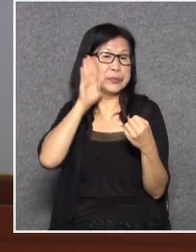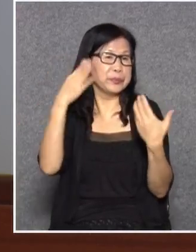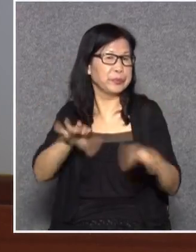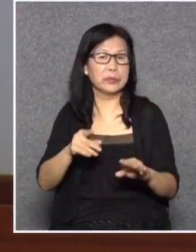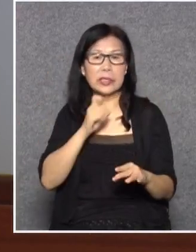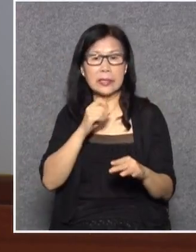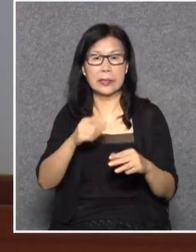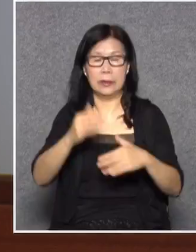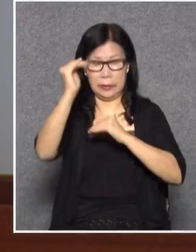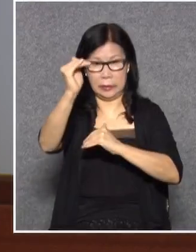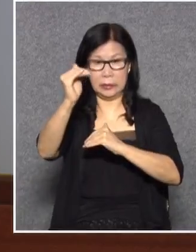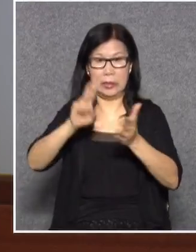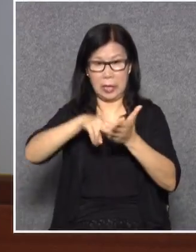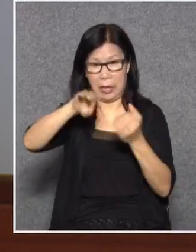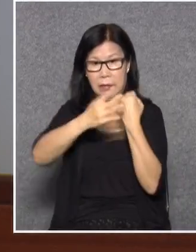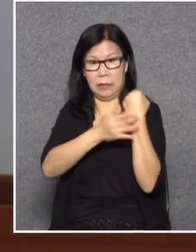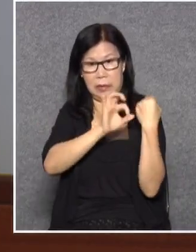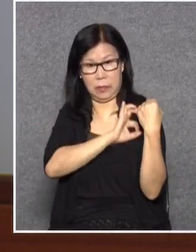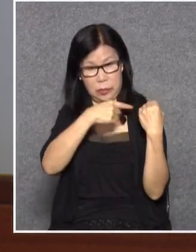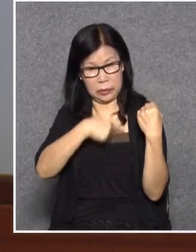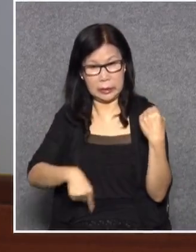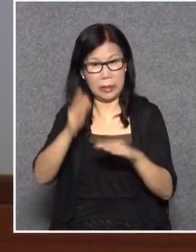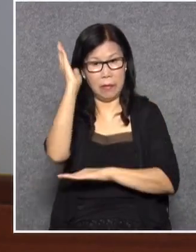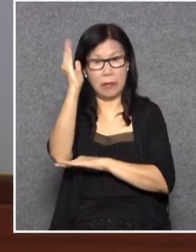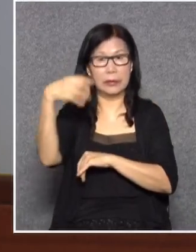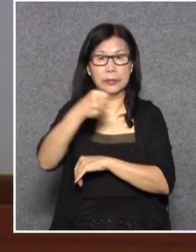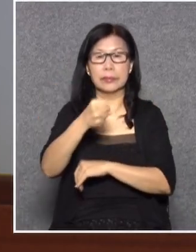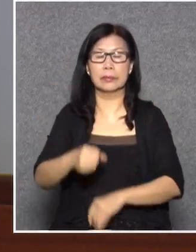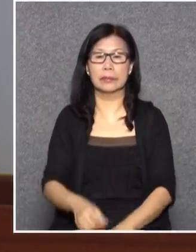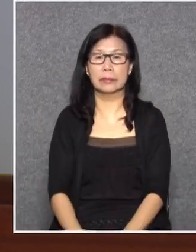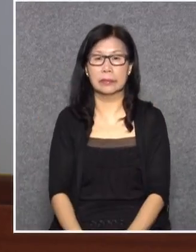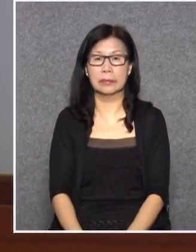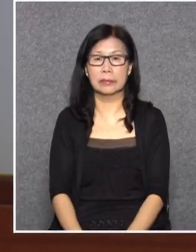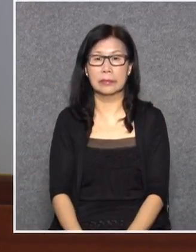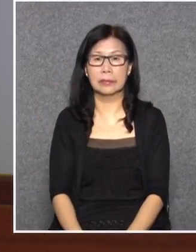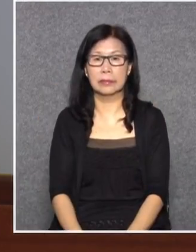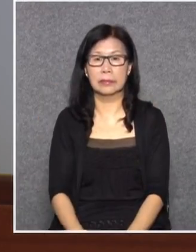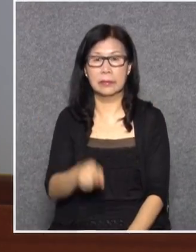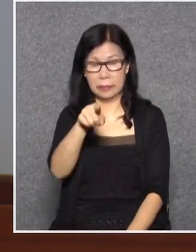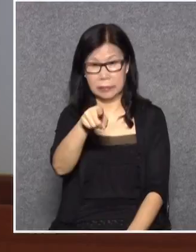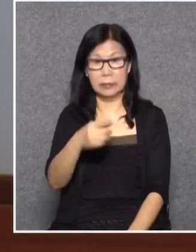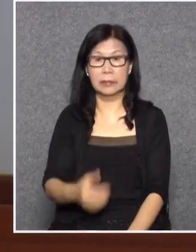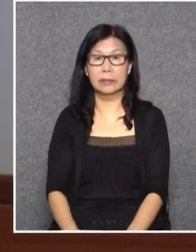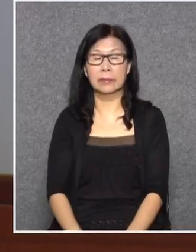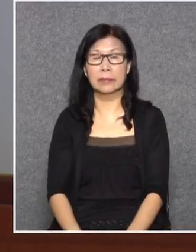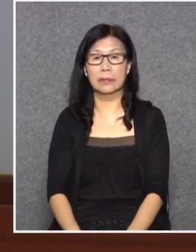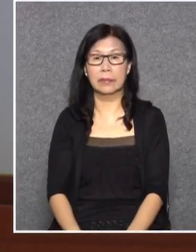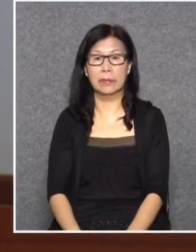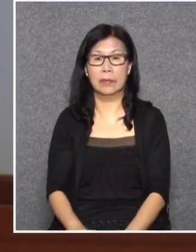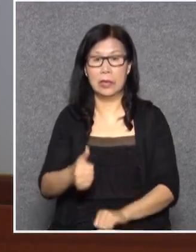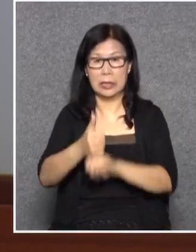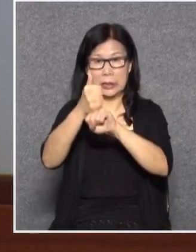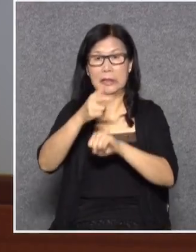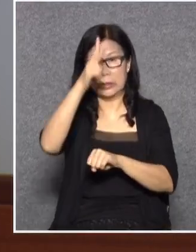是去限制立法會議員的發言權利。這個是你建制派背景